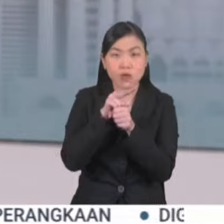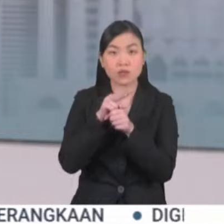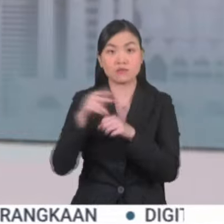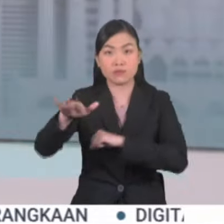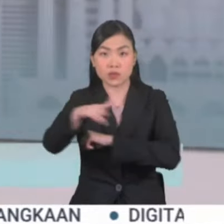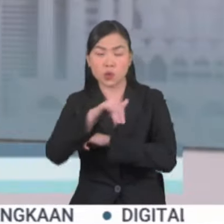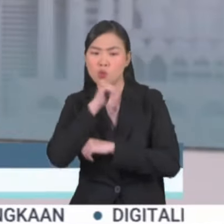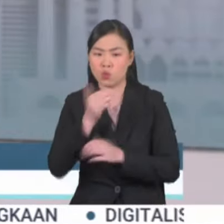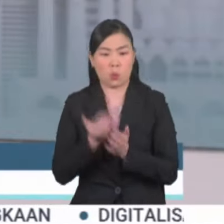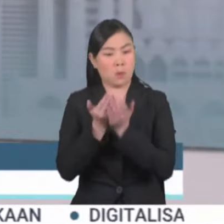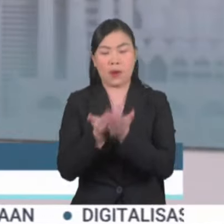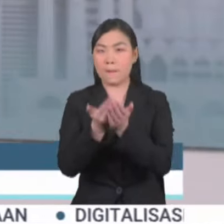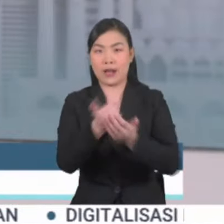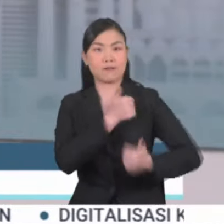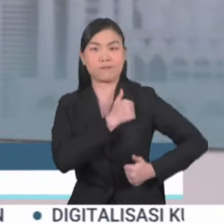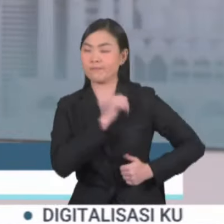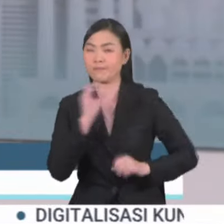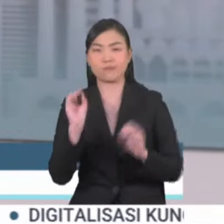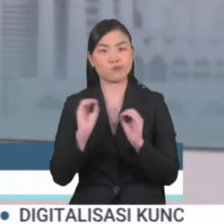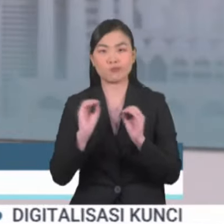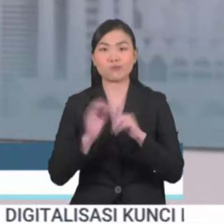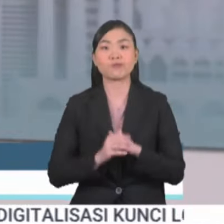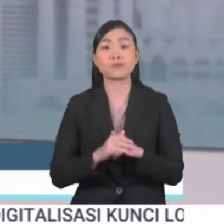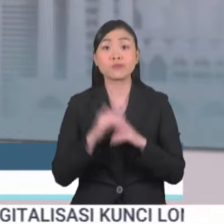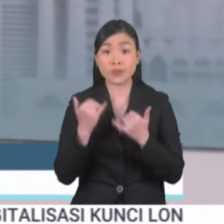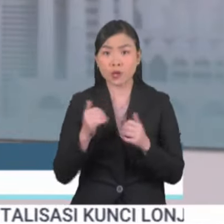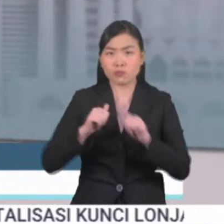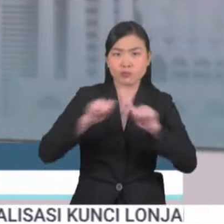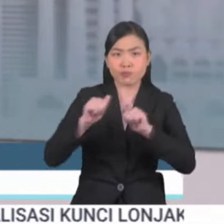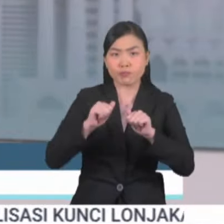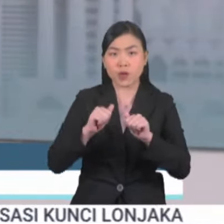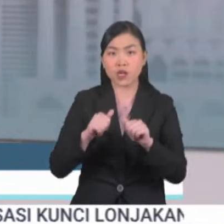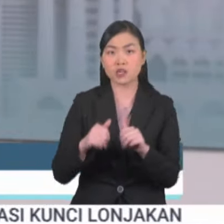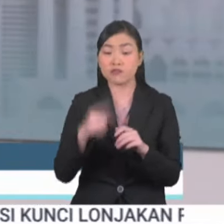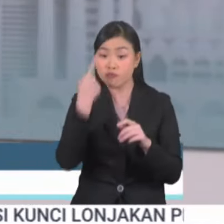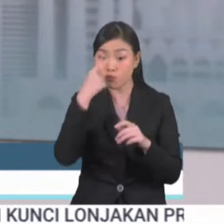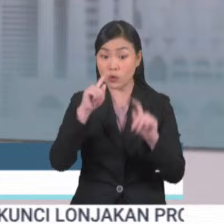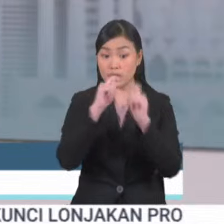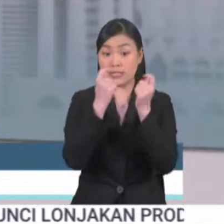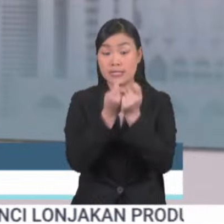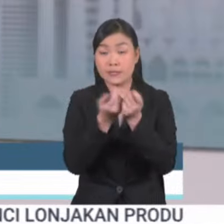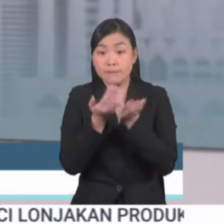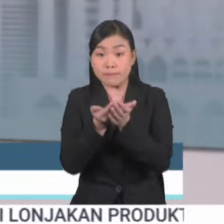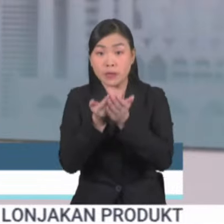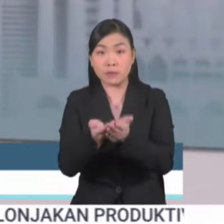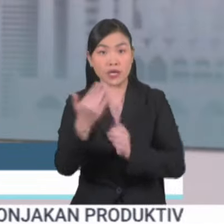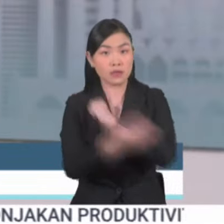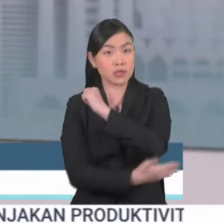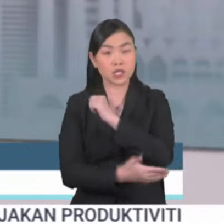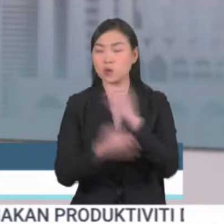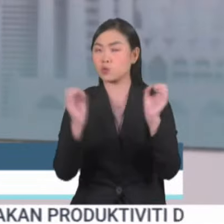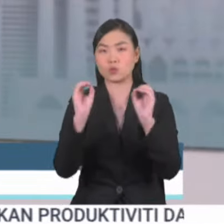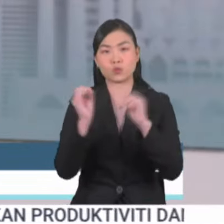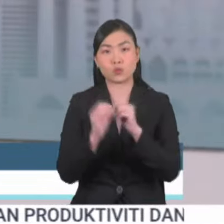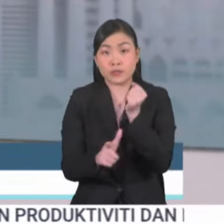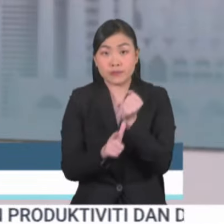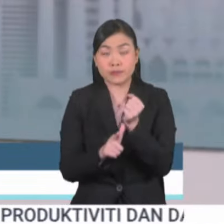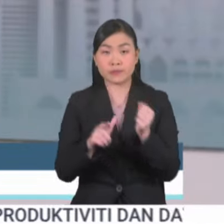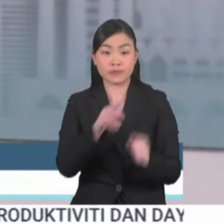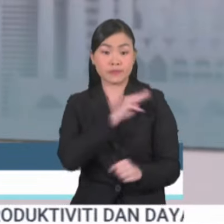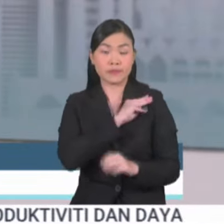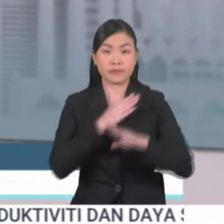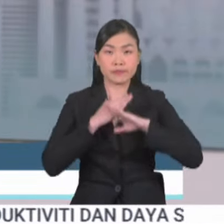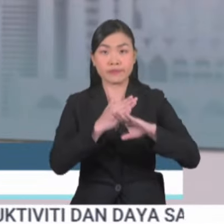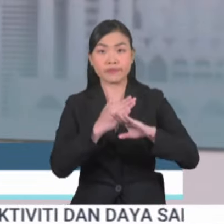laut. Sehingga kini tiada sebarang tindakan agresif dilakukan terhadap pasukan maritim negara. Timbalan Menteri Pertahanan